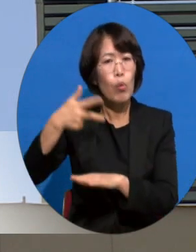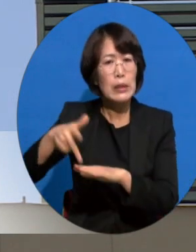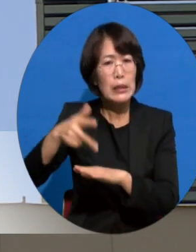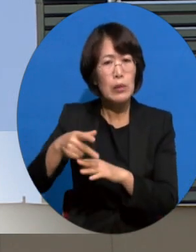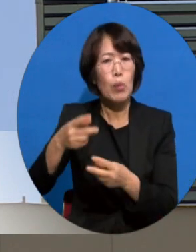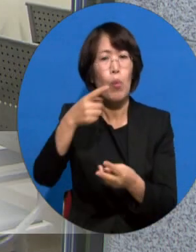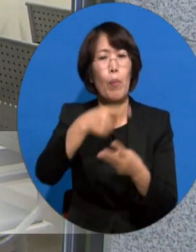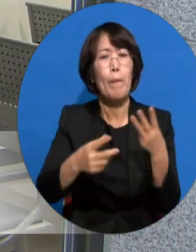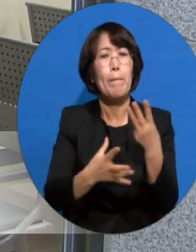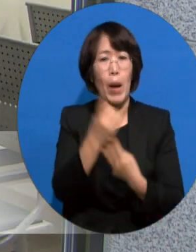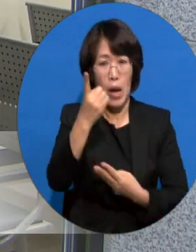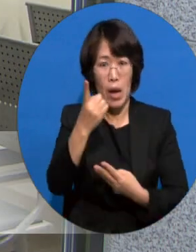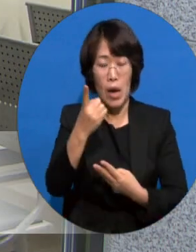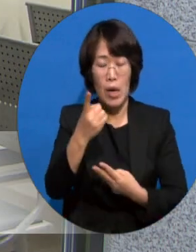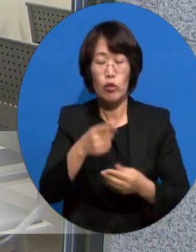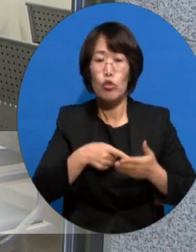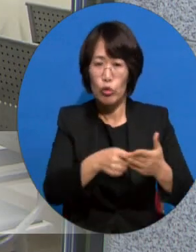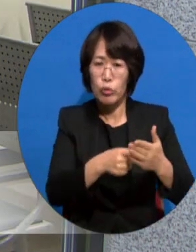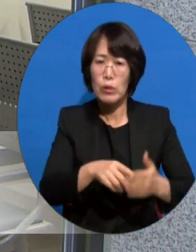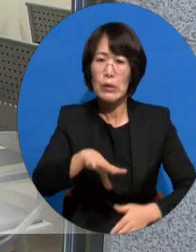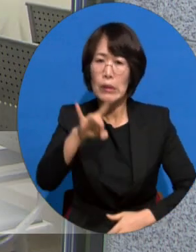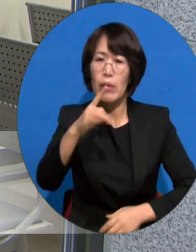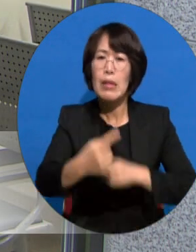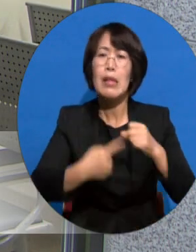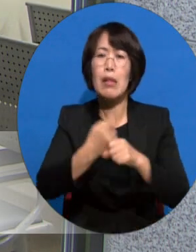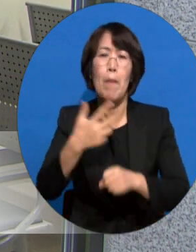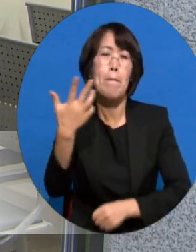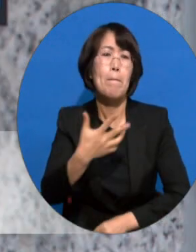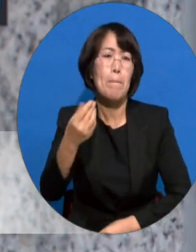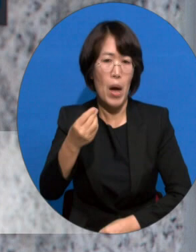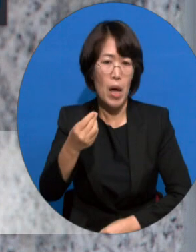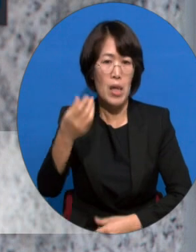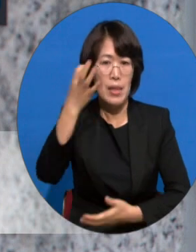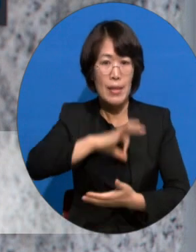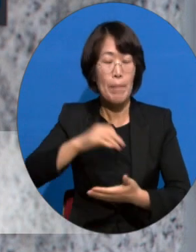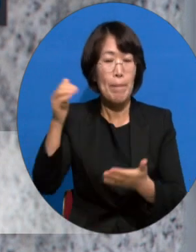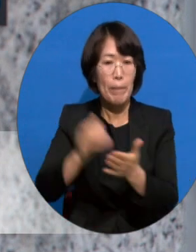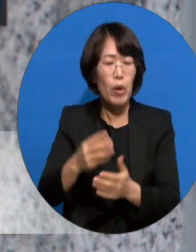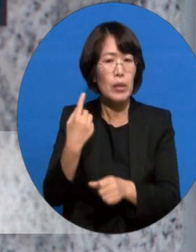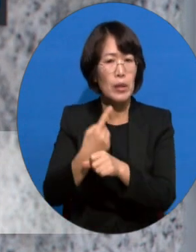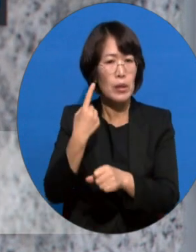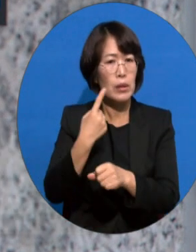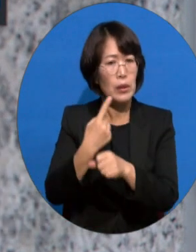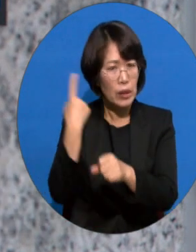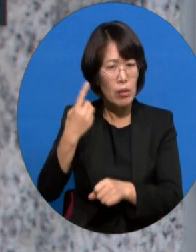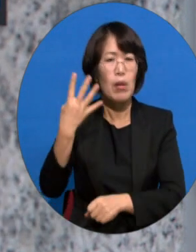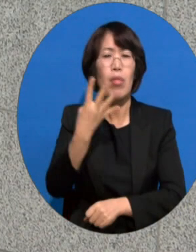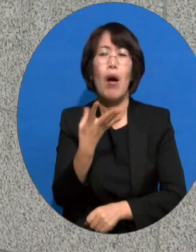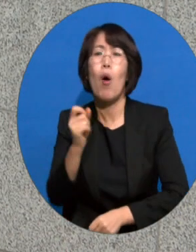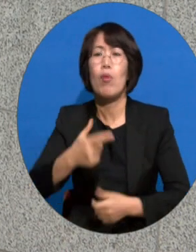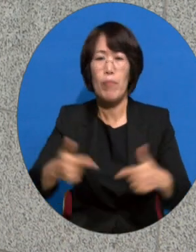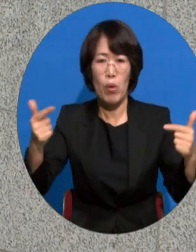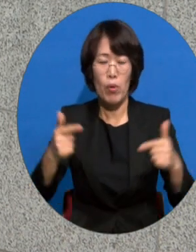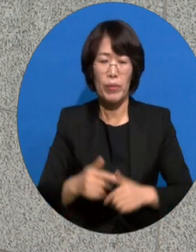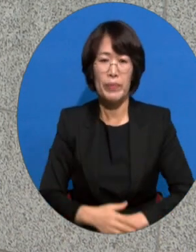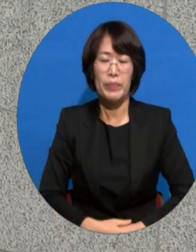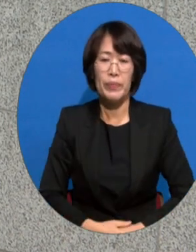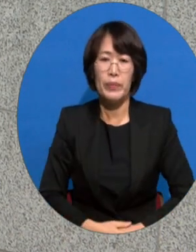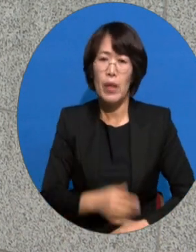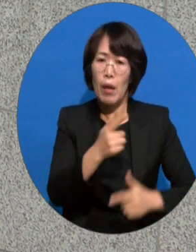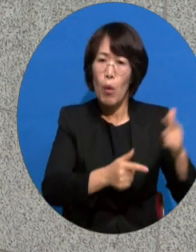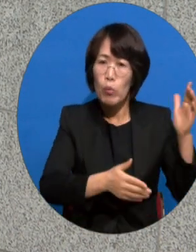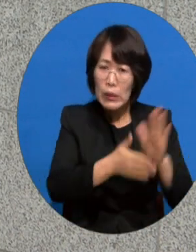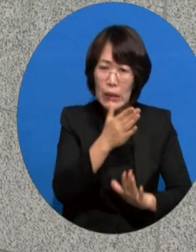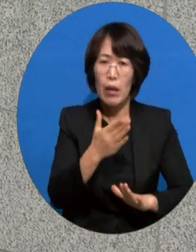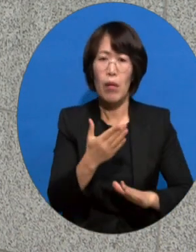진도군의 광역 사업으로 추진돼 첫 해에 8천만 원의 수익을 거뒀고 작년에는 4억까지 늘었습니다.